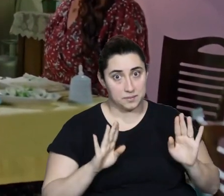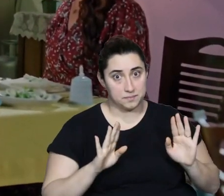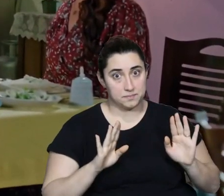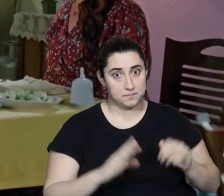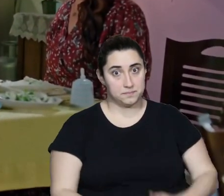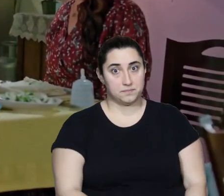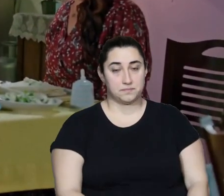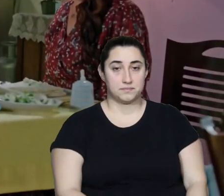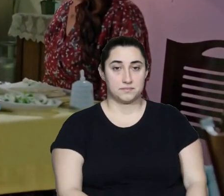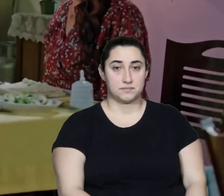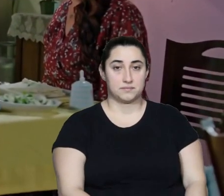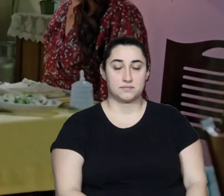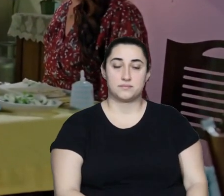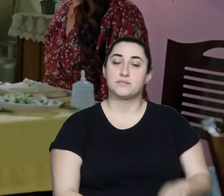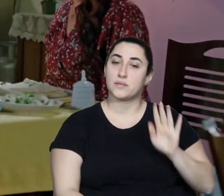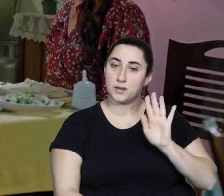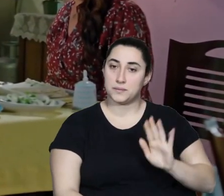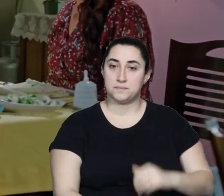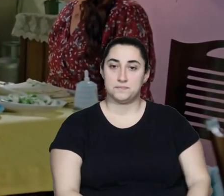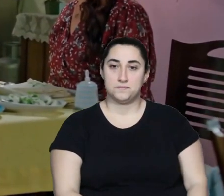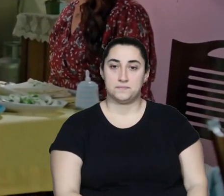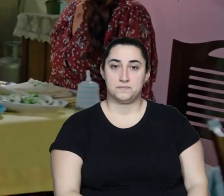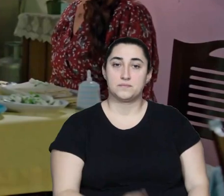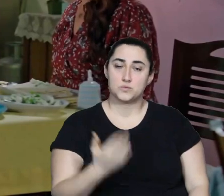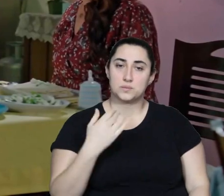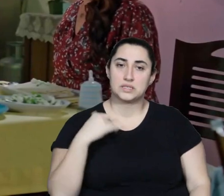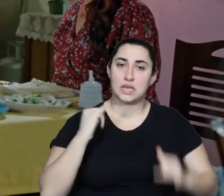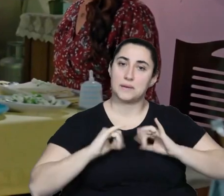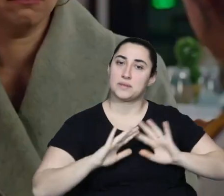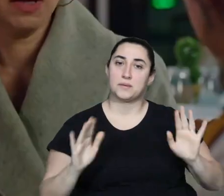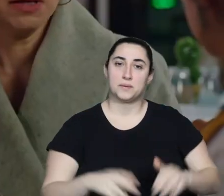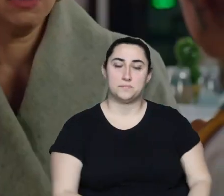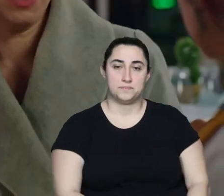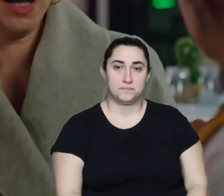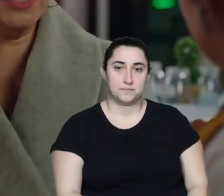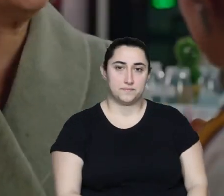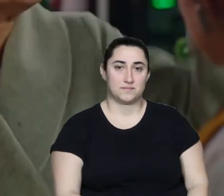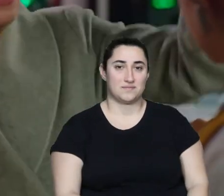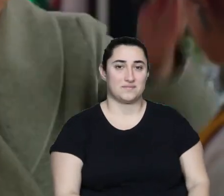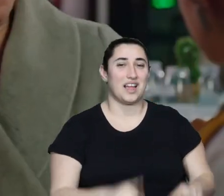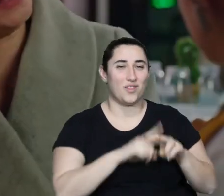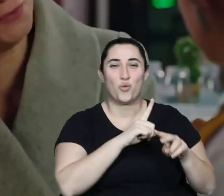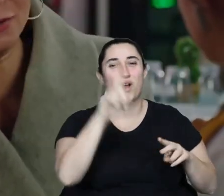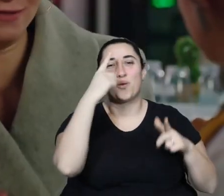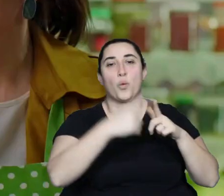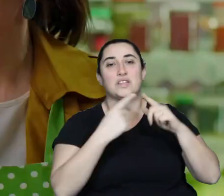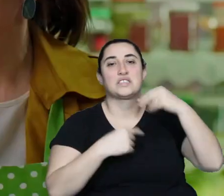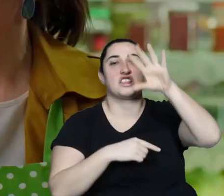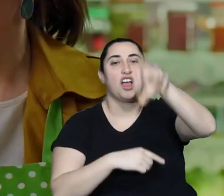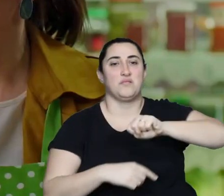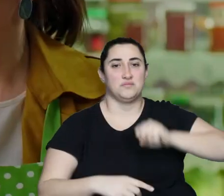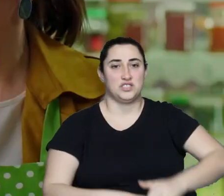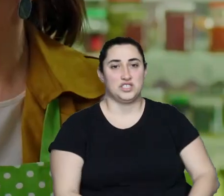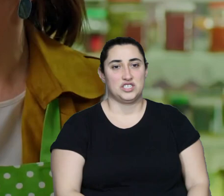canım? Tamam. Tamam, hadi sakin ol, tamam. Alev şu yukarıdaki pansiyonu satın